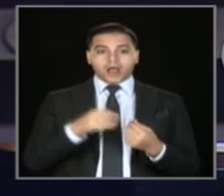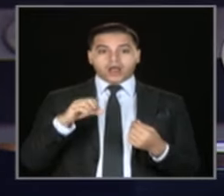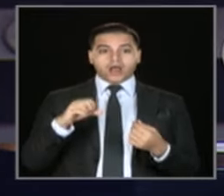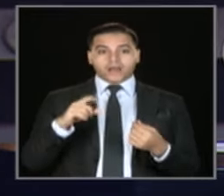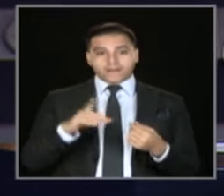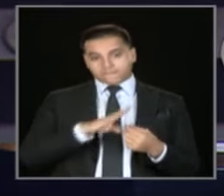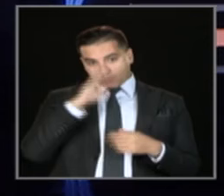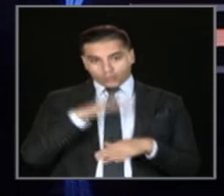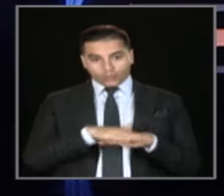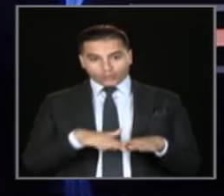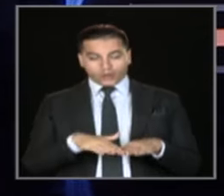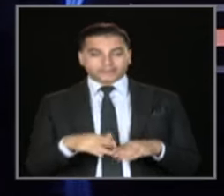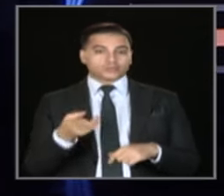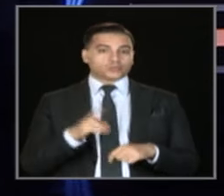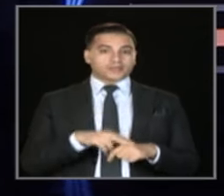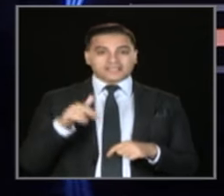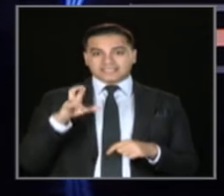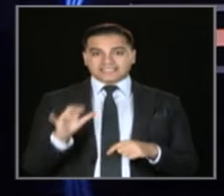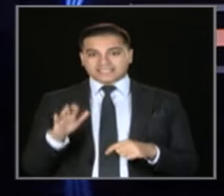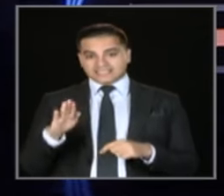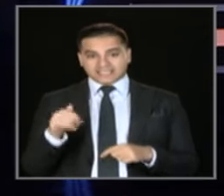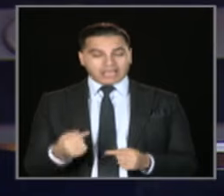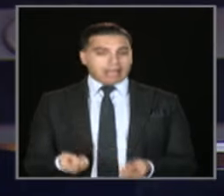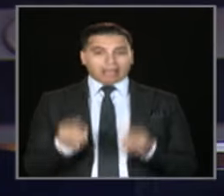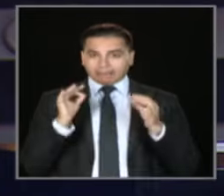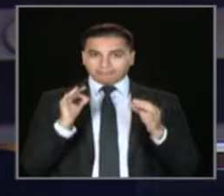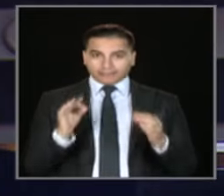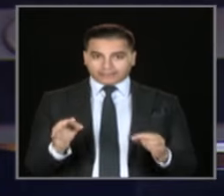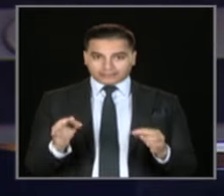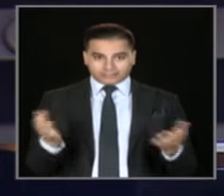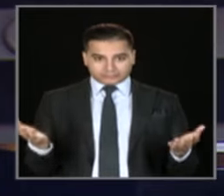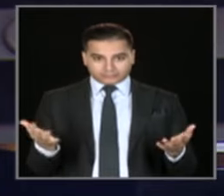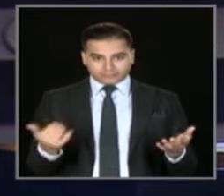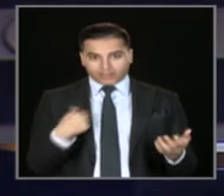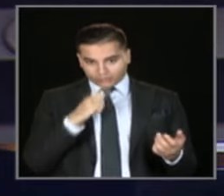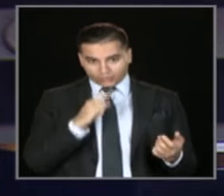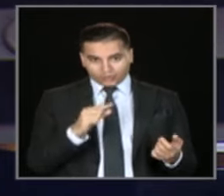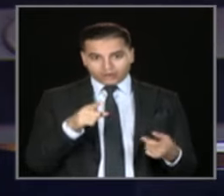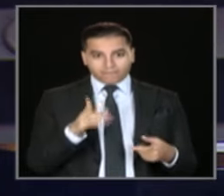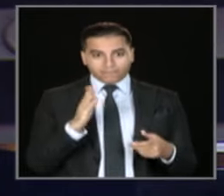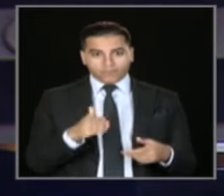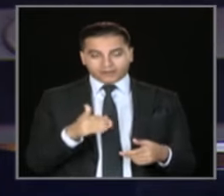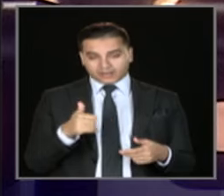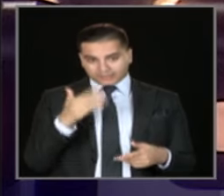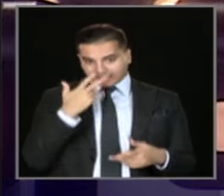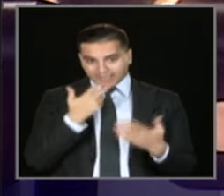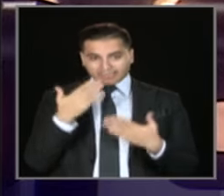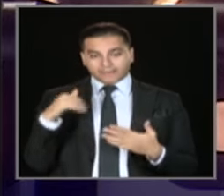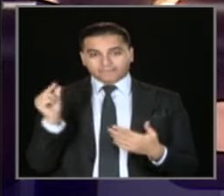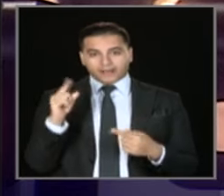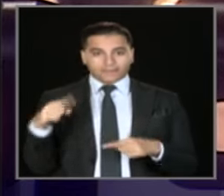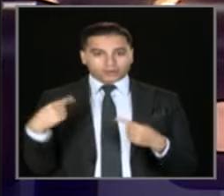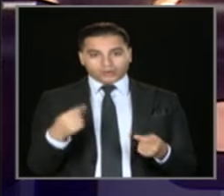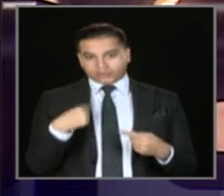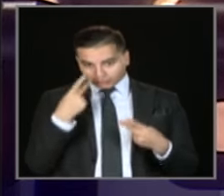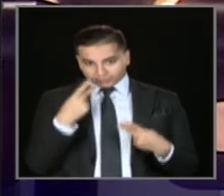الملوك وايزيس مثلا؟ دي اغرب حاجه حصلت في الثلاث مواسم. اغرب حاجه حصلت، عايز اقول لك حاجه ممكن تكون في تاريخ البرنامج، يمكن يعني ما شفناش